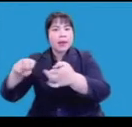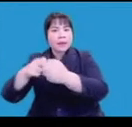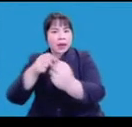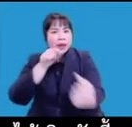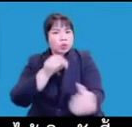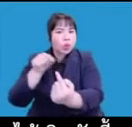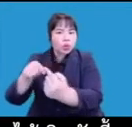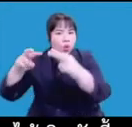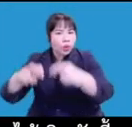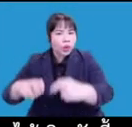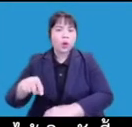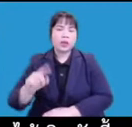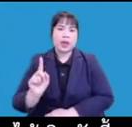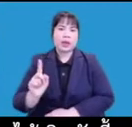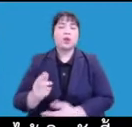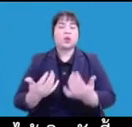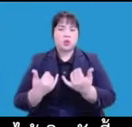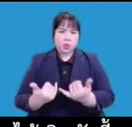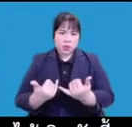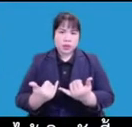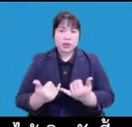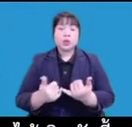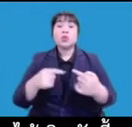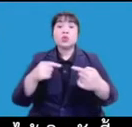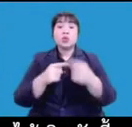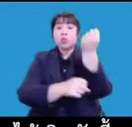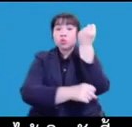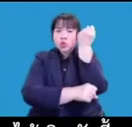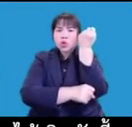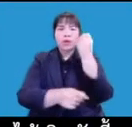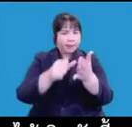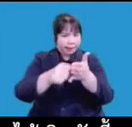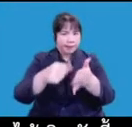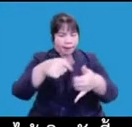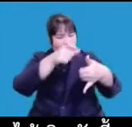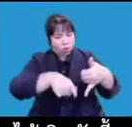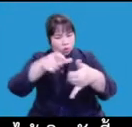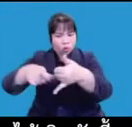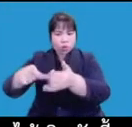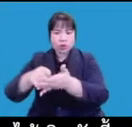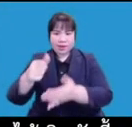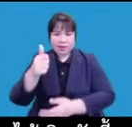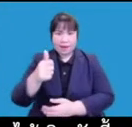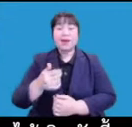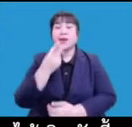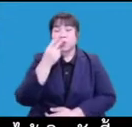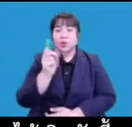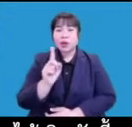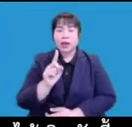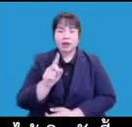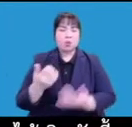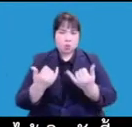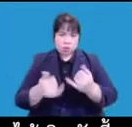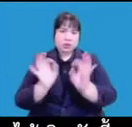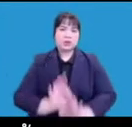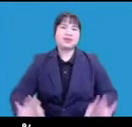ย่างตรงจุดได้นะครับเพราะฉะนั้นวันนี้มันมาถึงจุดที่ว่าความยากจนเนี่ยมันสามารถแก้ได้หลายคนครับวันนี้ต้องบอกเลยว่านะเป็นวันส